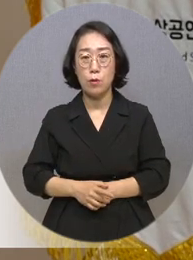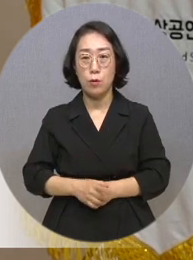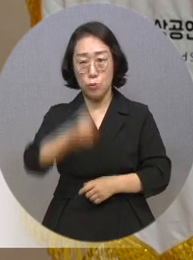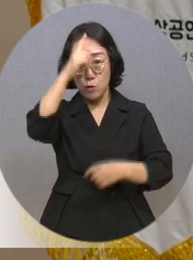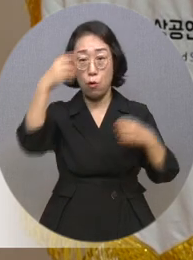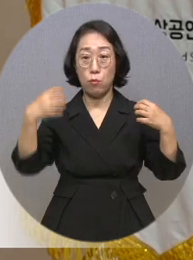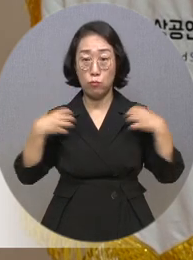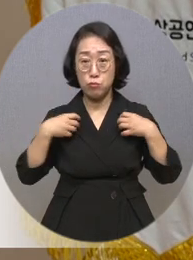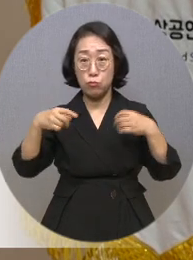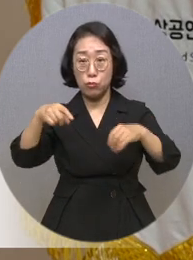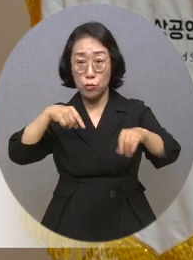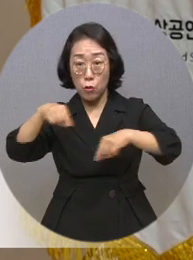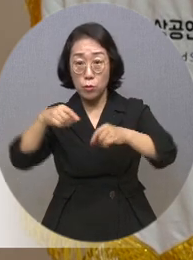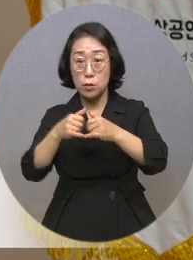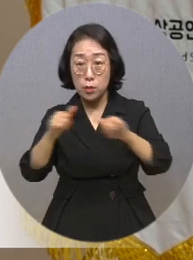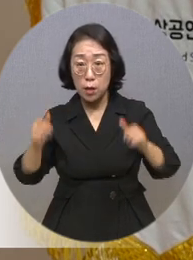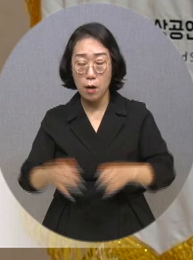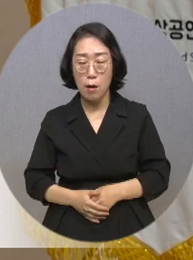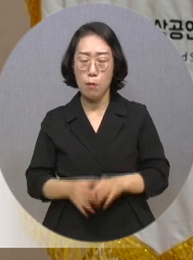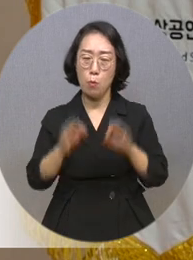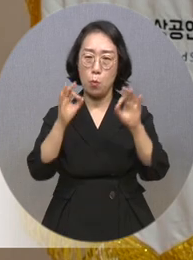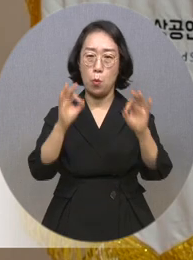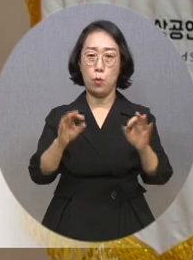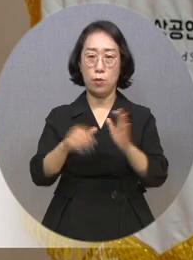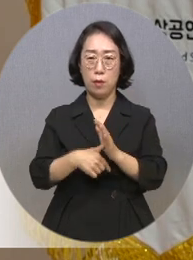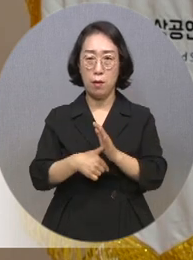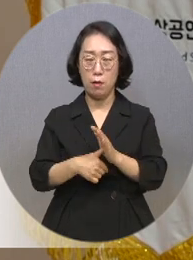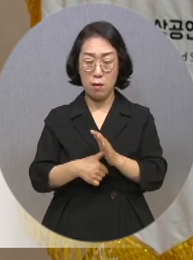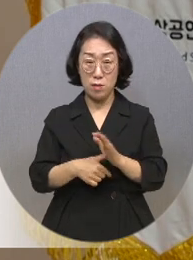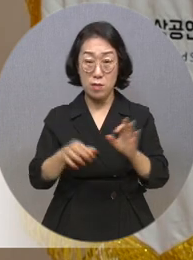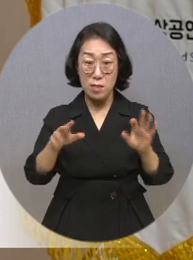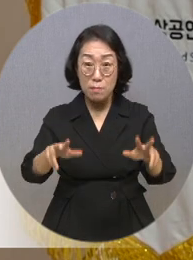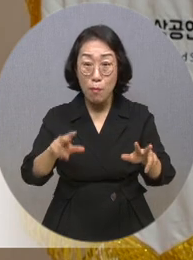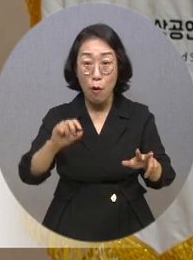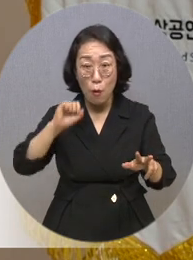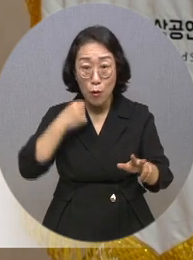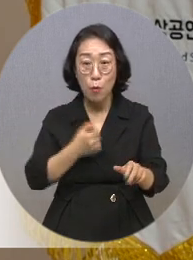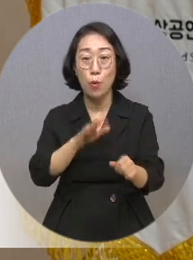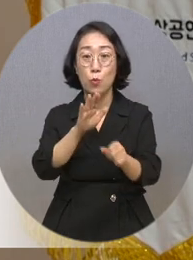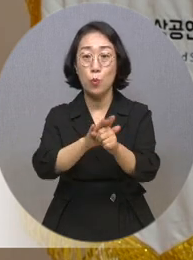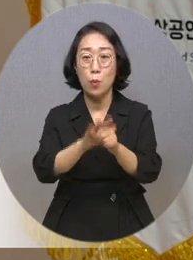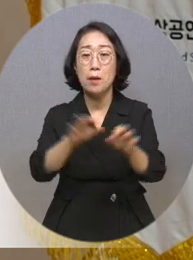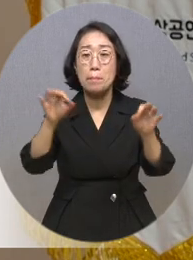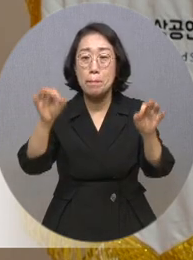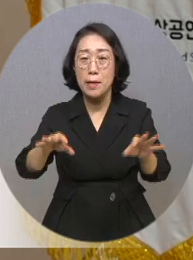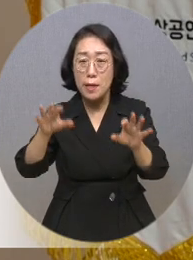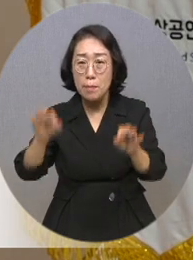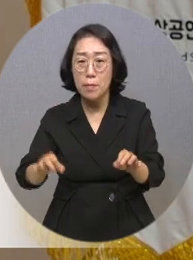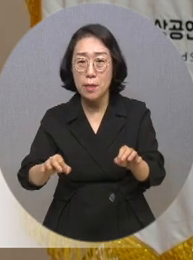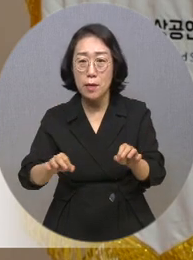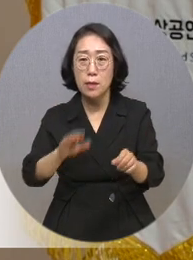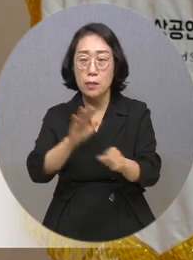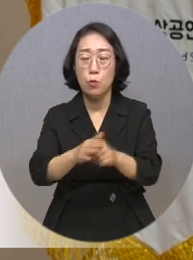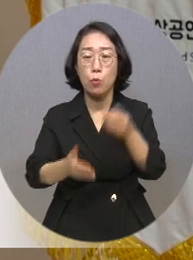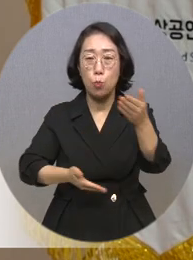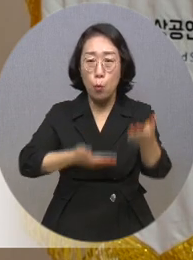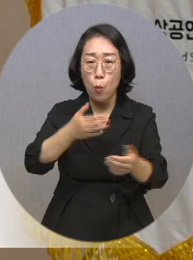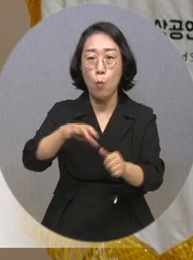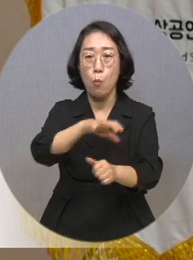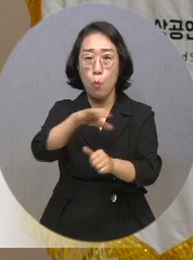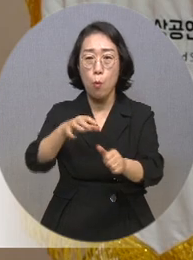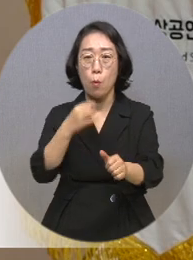정치권에서 지금까지 바라보는 시각이 어려우니까 도와주고 지원해주고 보호해줘야